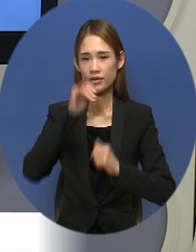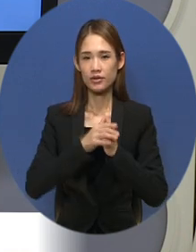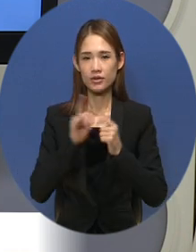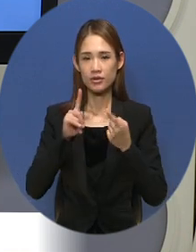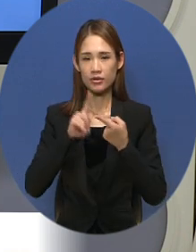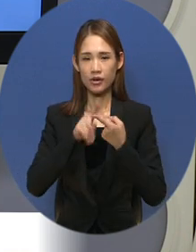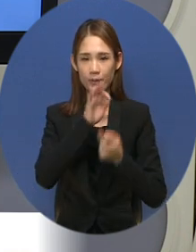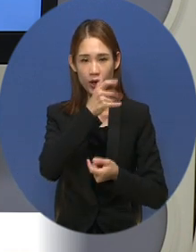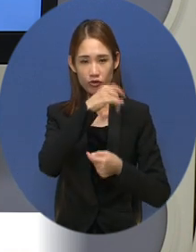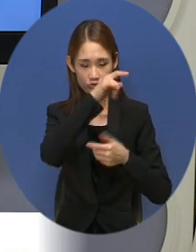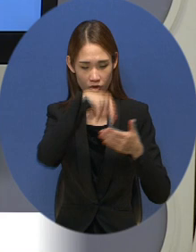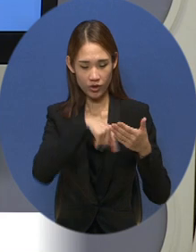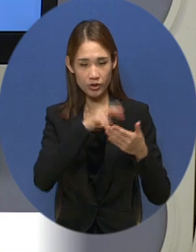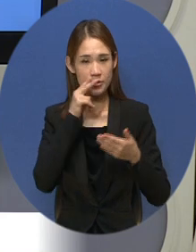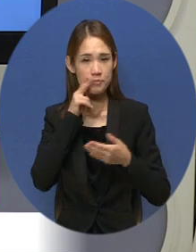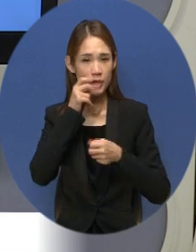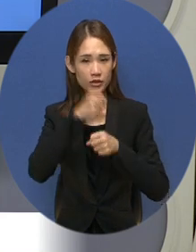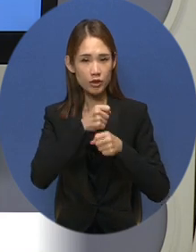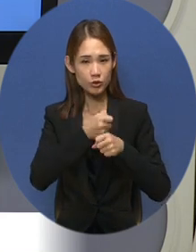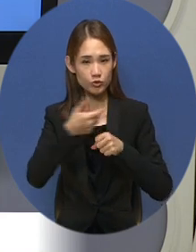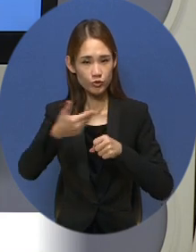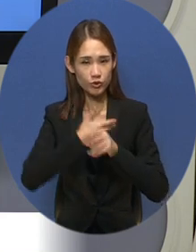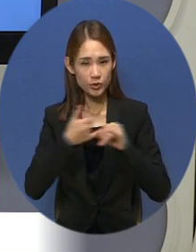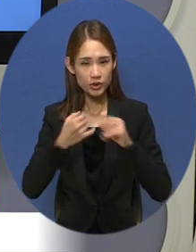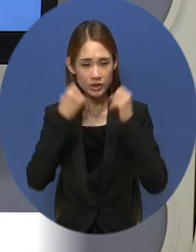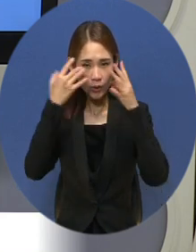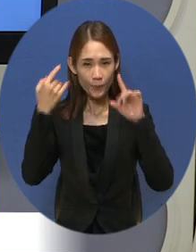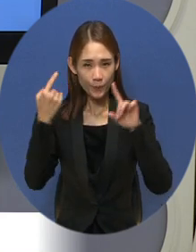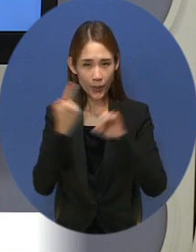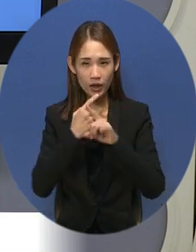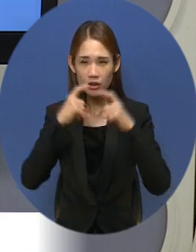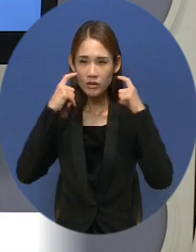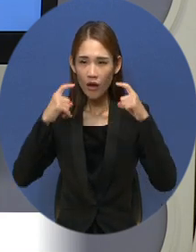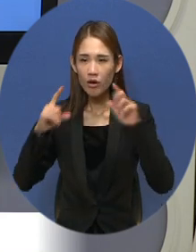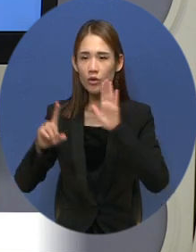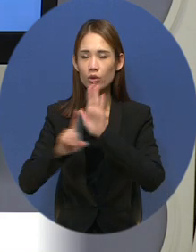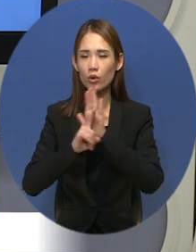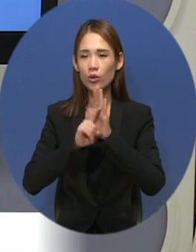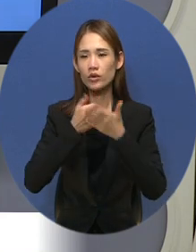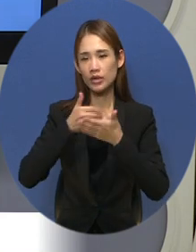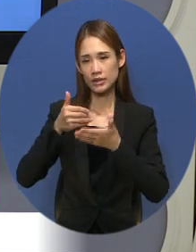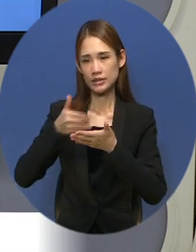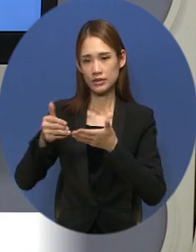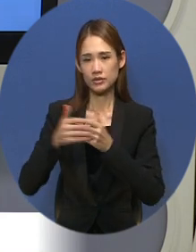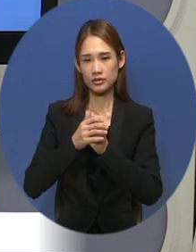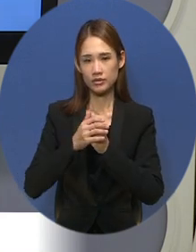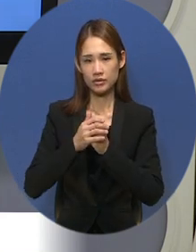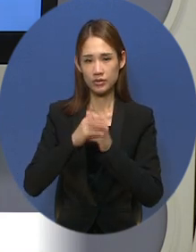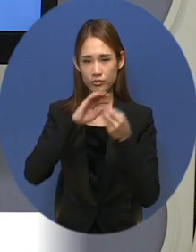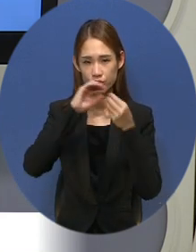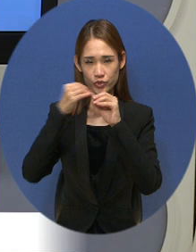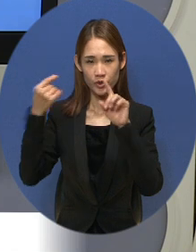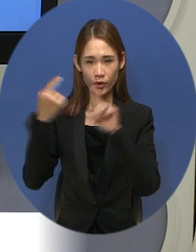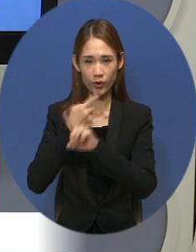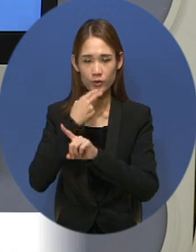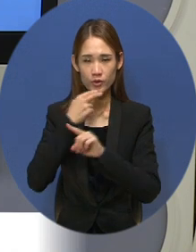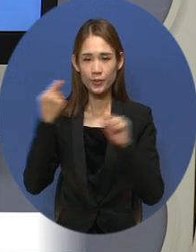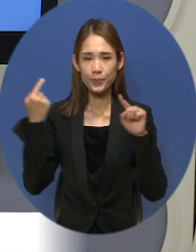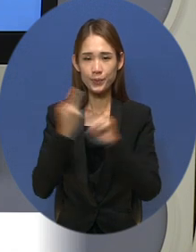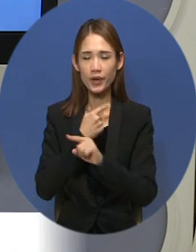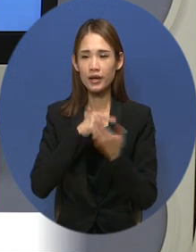이에 매뉴얼에서 는 담배 제조 수입업자가 새롭게 바뀐 경고 그림과 문구를 차 길 없이 포기하도록 개